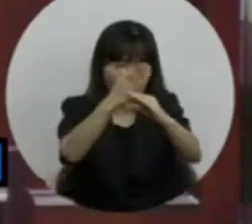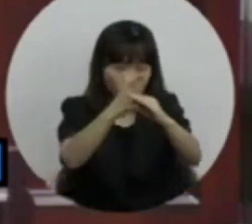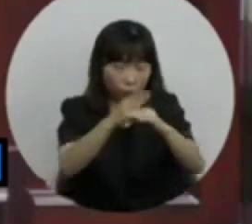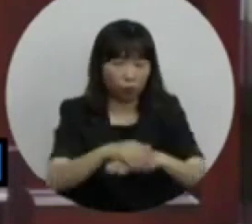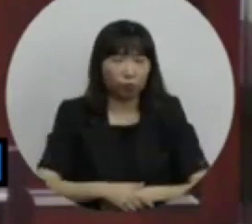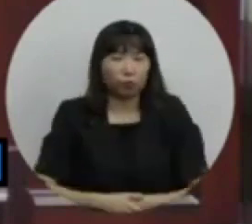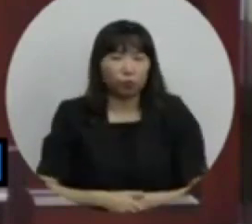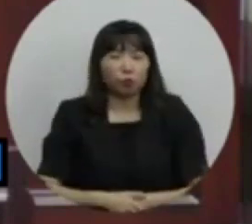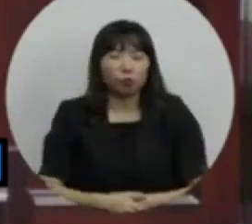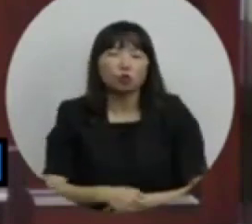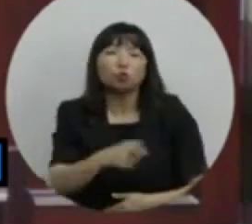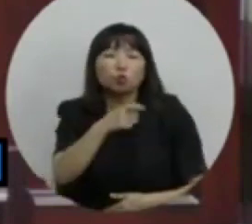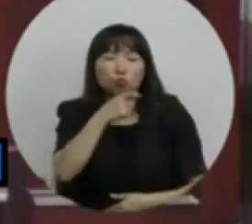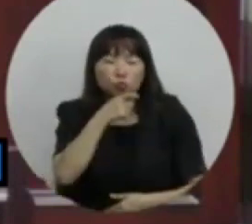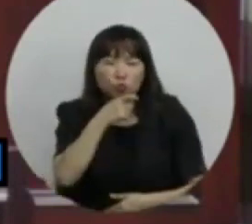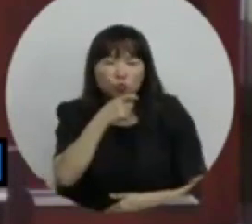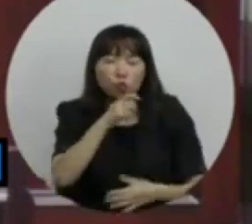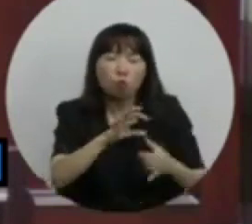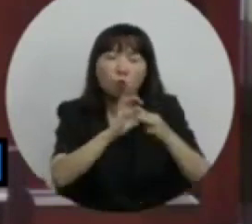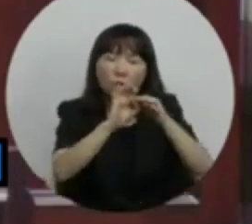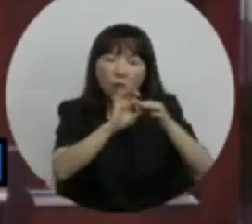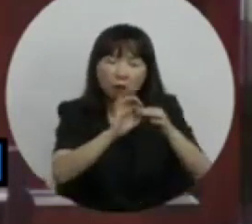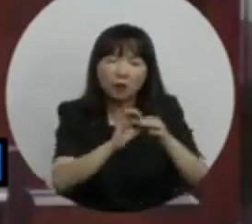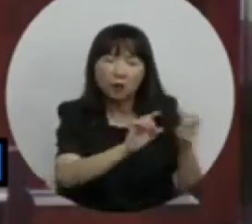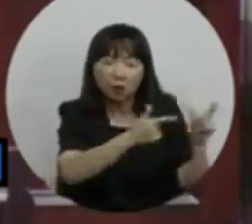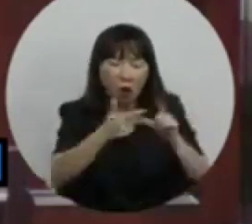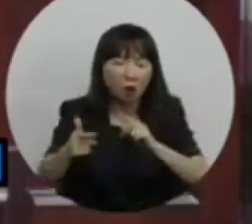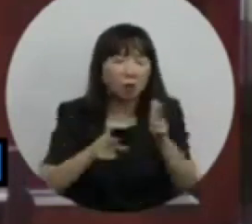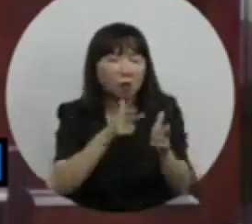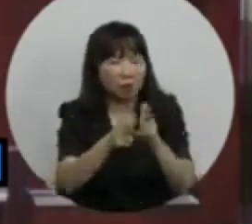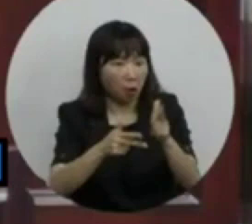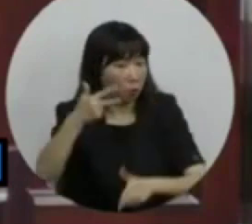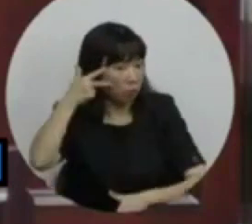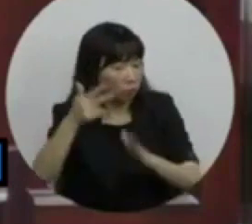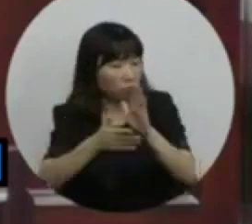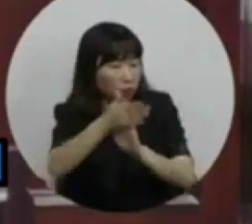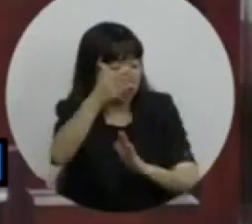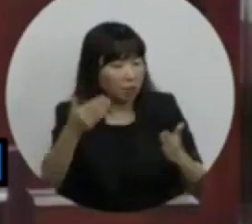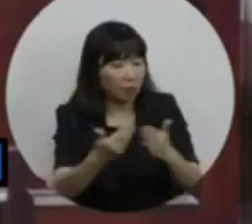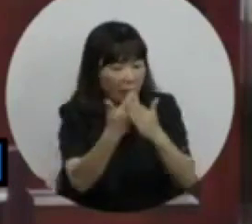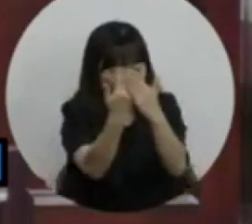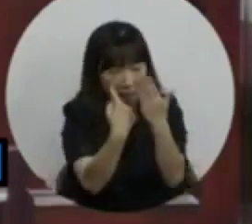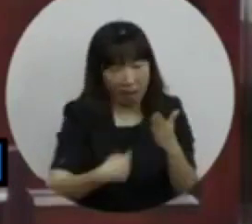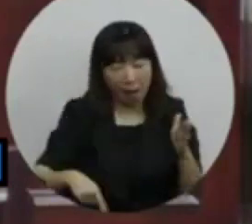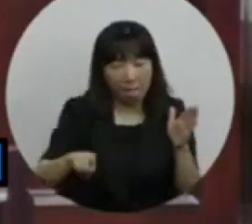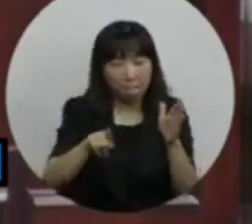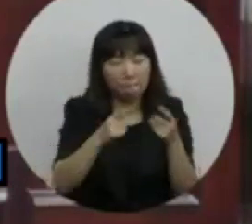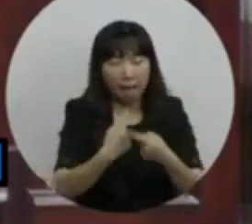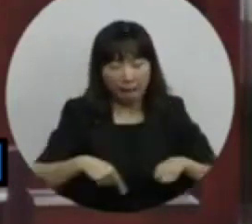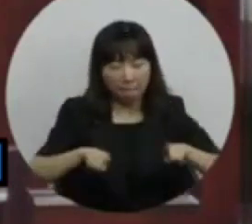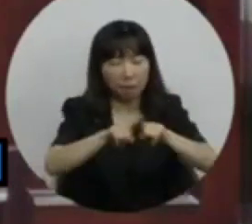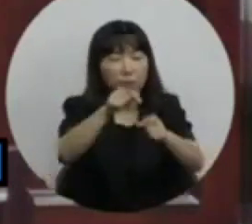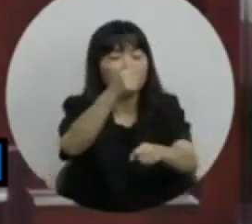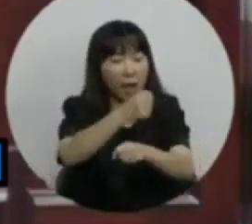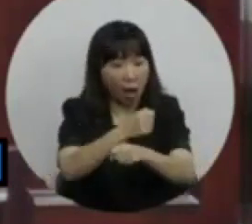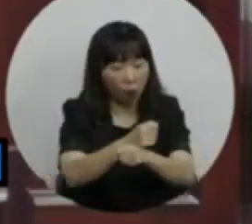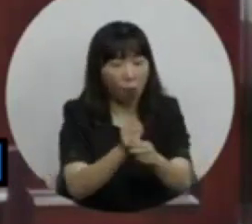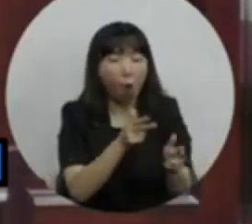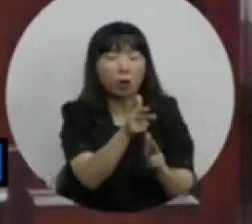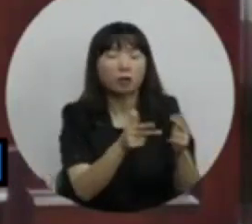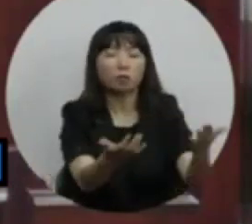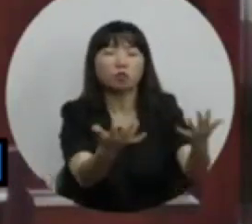이러한 용수 공급 상생 협약이 여주시의 발전을 도모하고 기업 유치에 따른 기반 산업